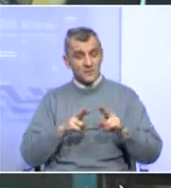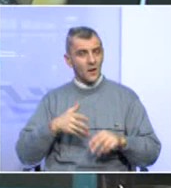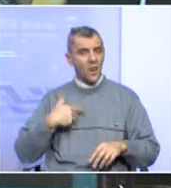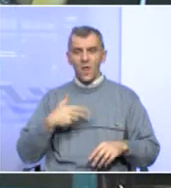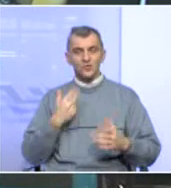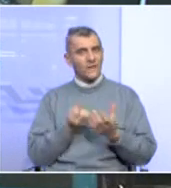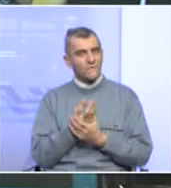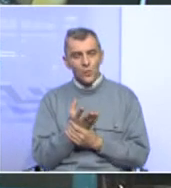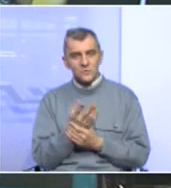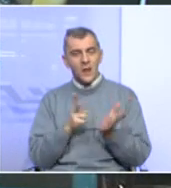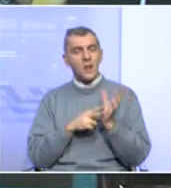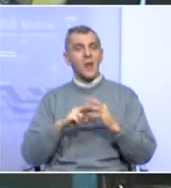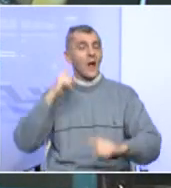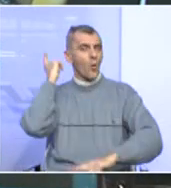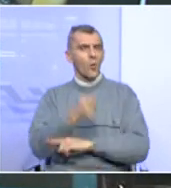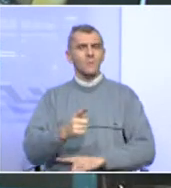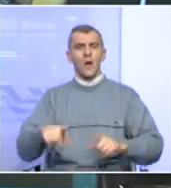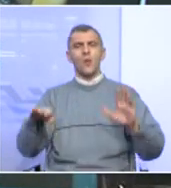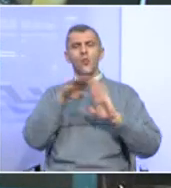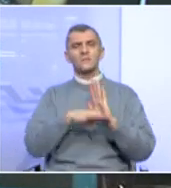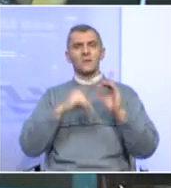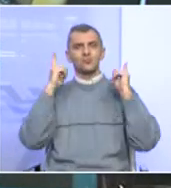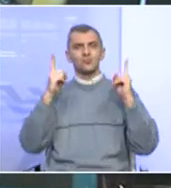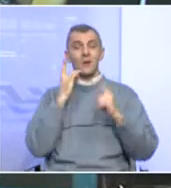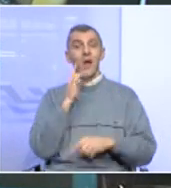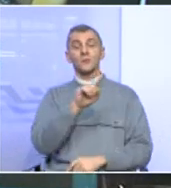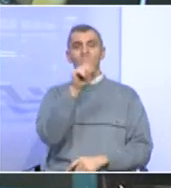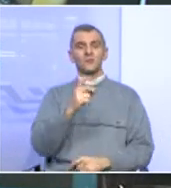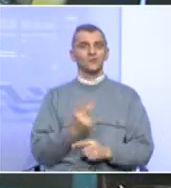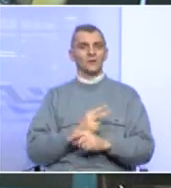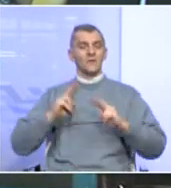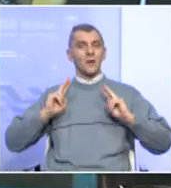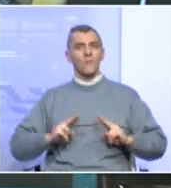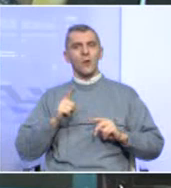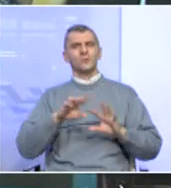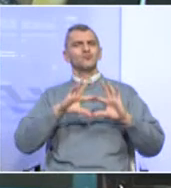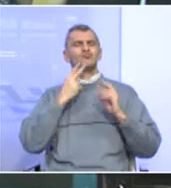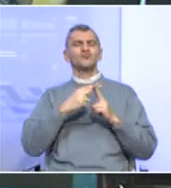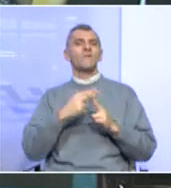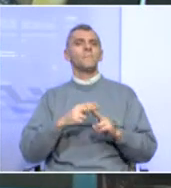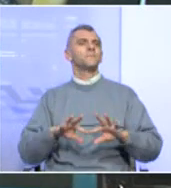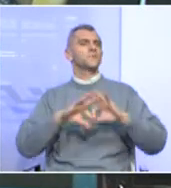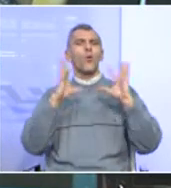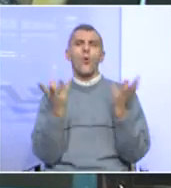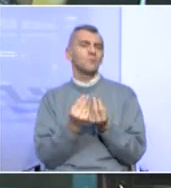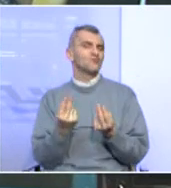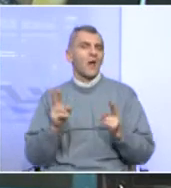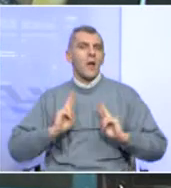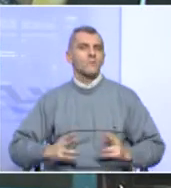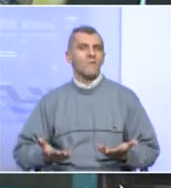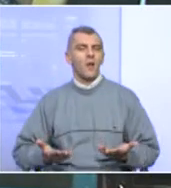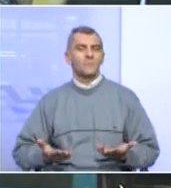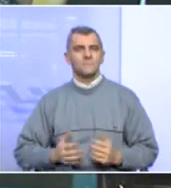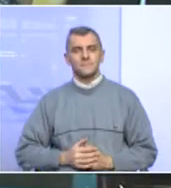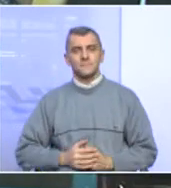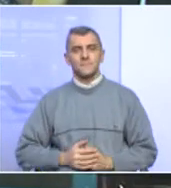funkcionisati na odlukama Ustavnog suda kada je u pitanju državna imovina. On je čak zove opštom imovinom. Vidite kako ni podaštava državu Bosnu i